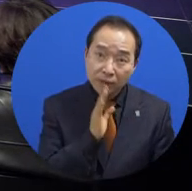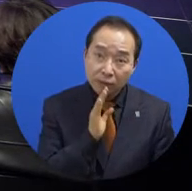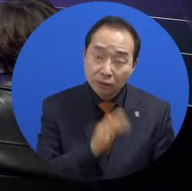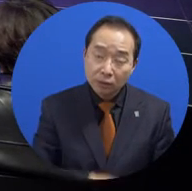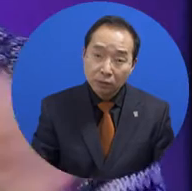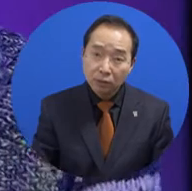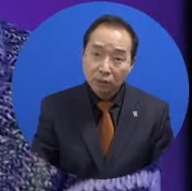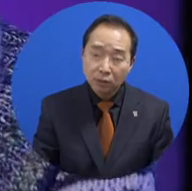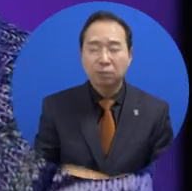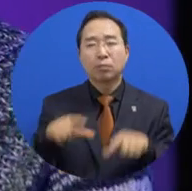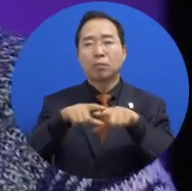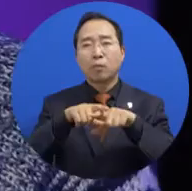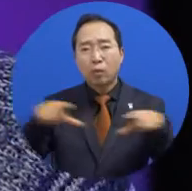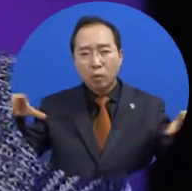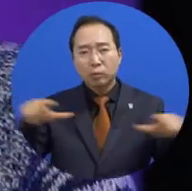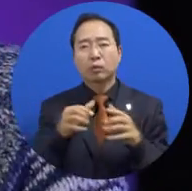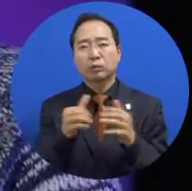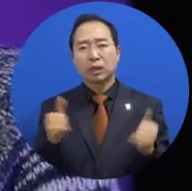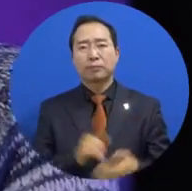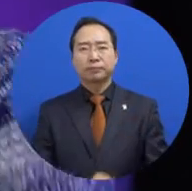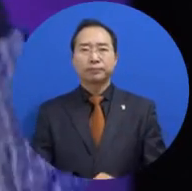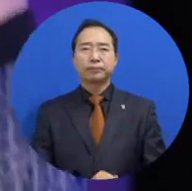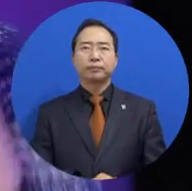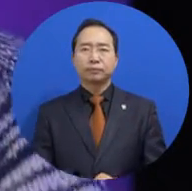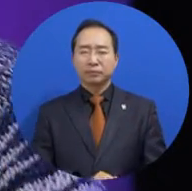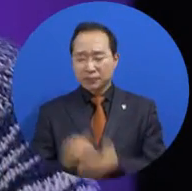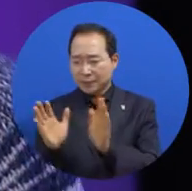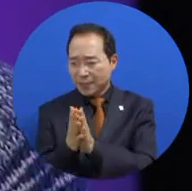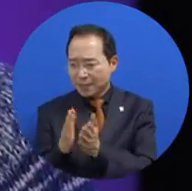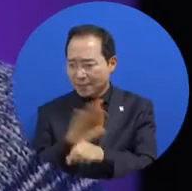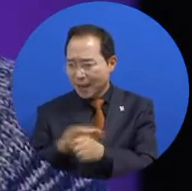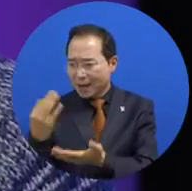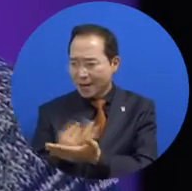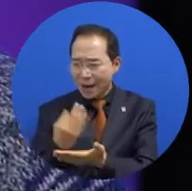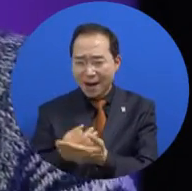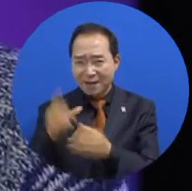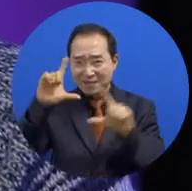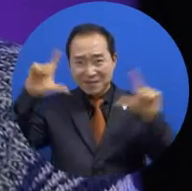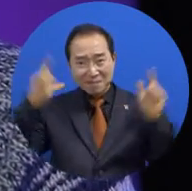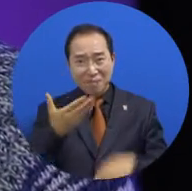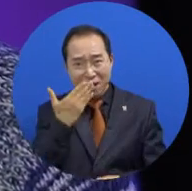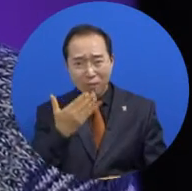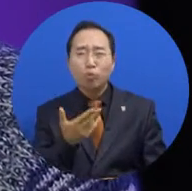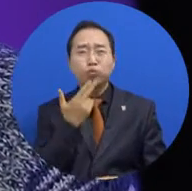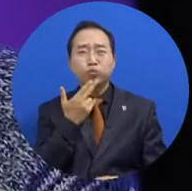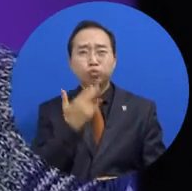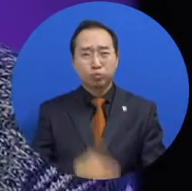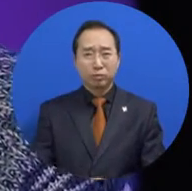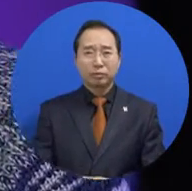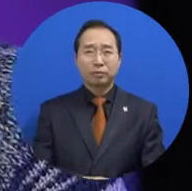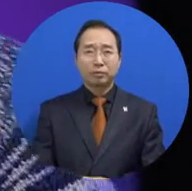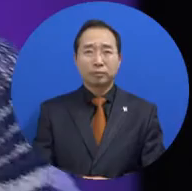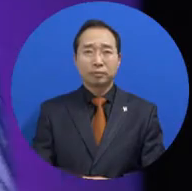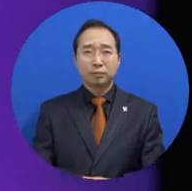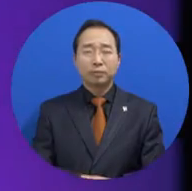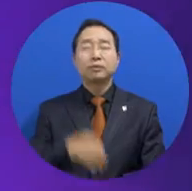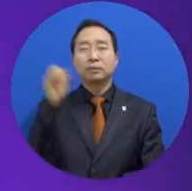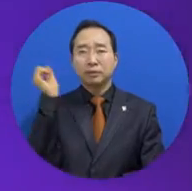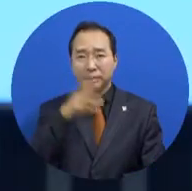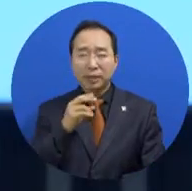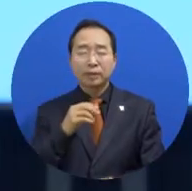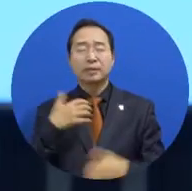예. 그런데 보통 사람은 뭘 그렇게 뜨고 말고 할 그 일이 별로 없죠.